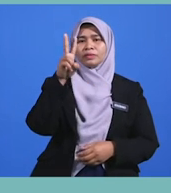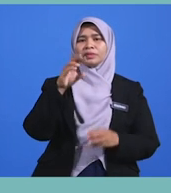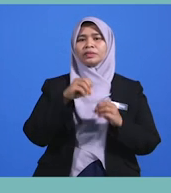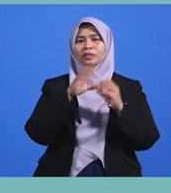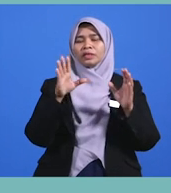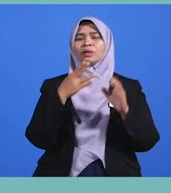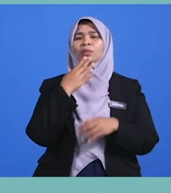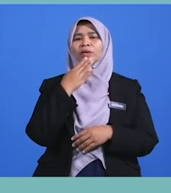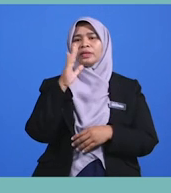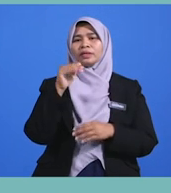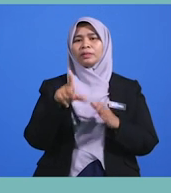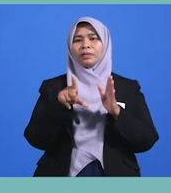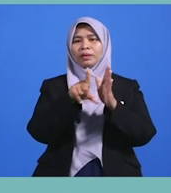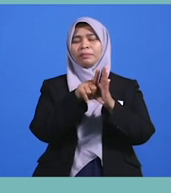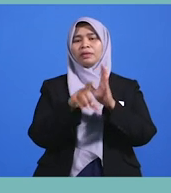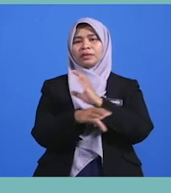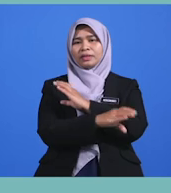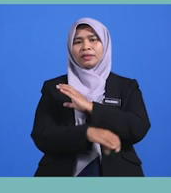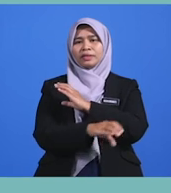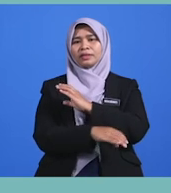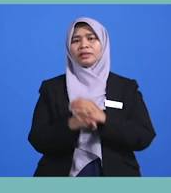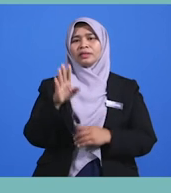negeri-negeri Melayu bersekutu.